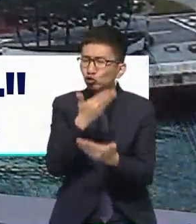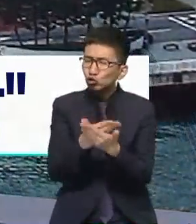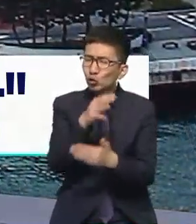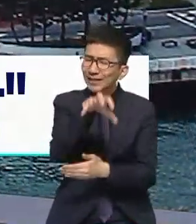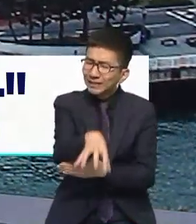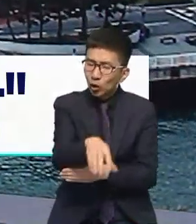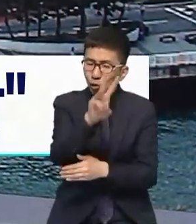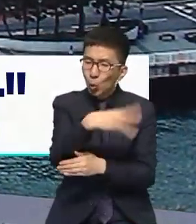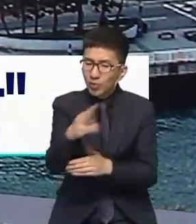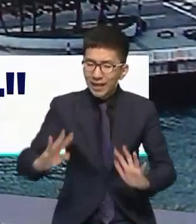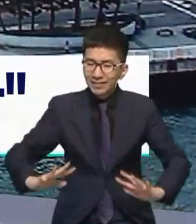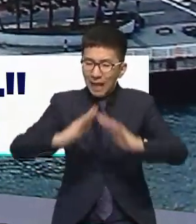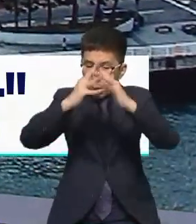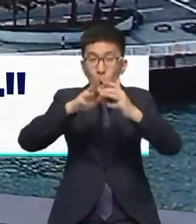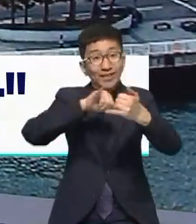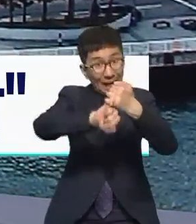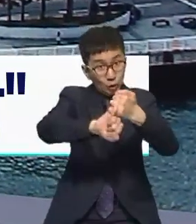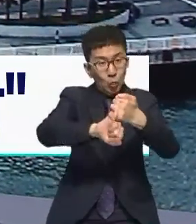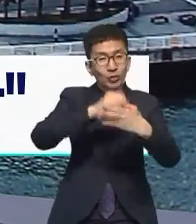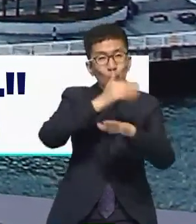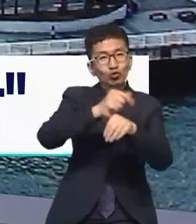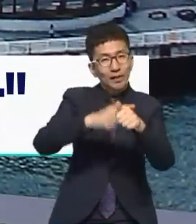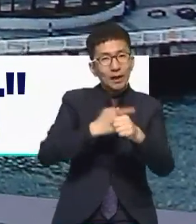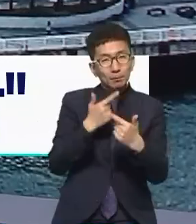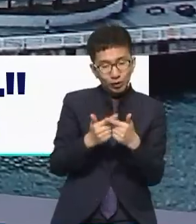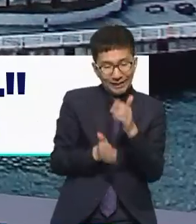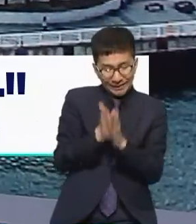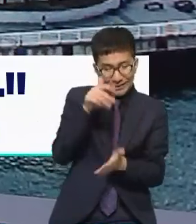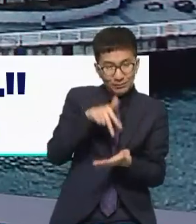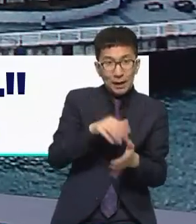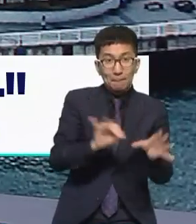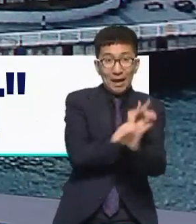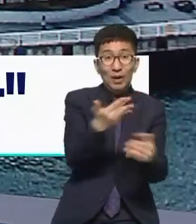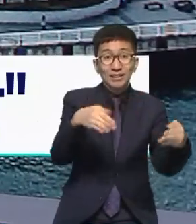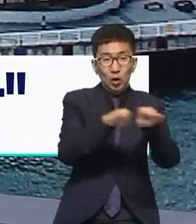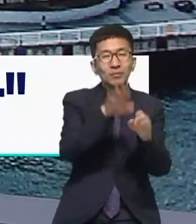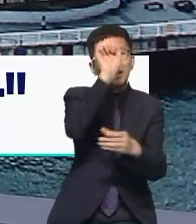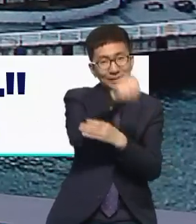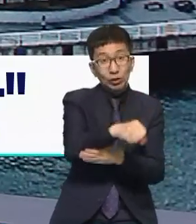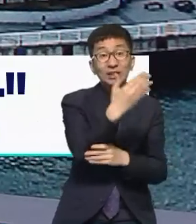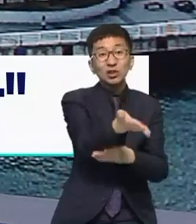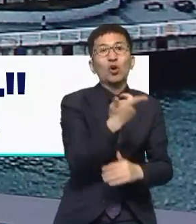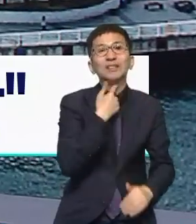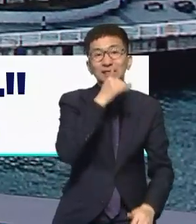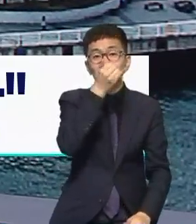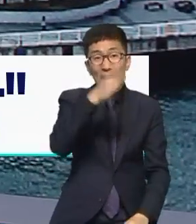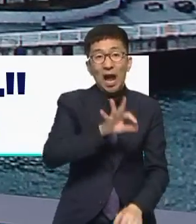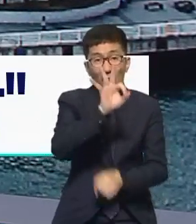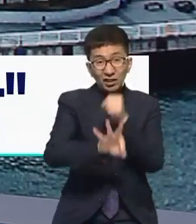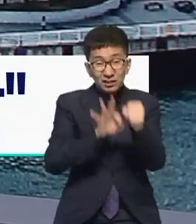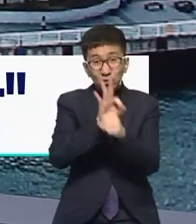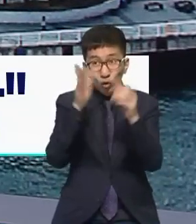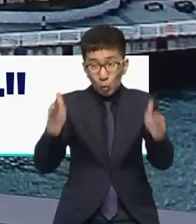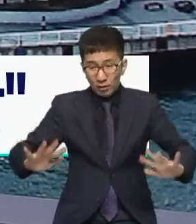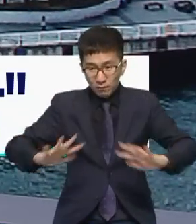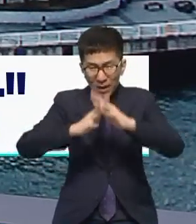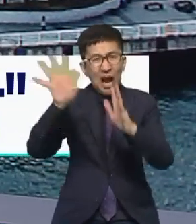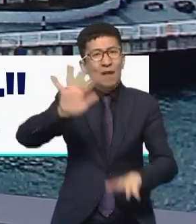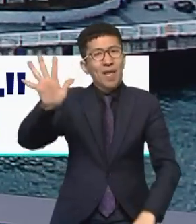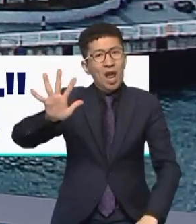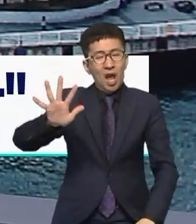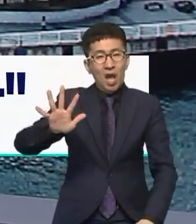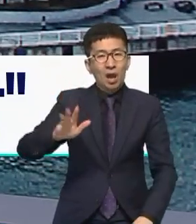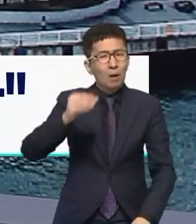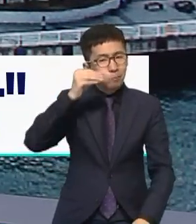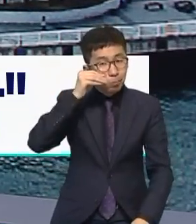될 롯데타워를 짓겠다고 해서 부산시가 바로 옆 백화점부터 임시 사용 승인을 내줬는데 그 뒤 약속이